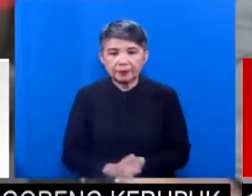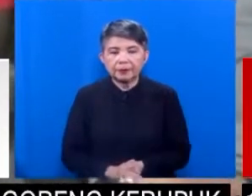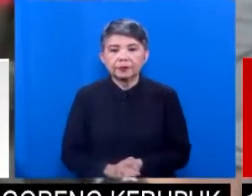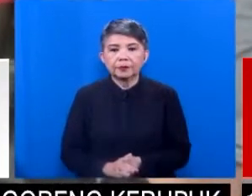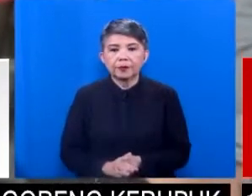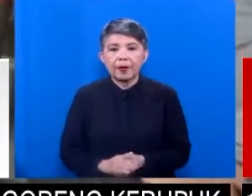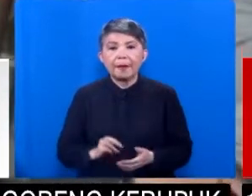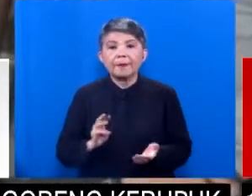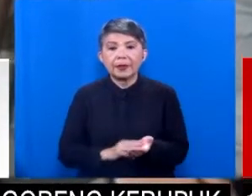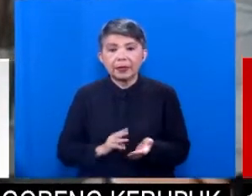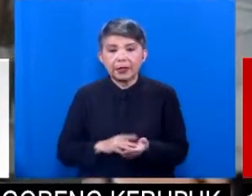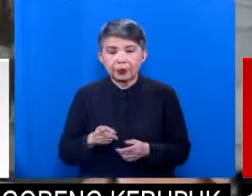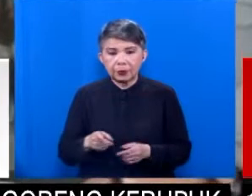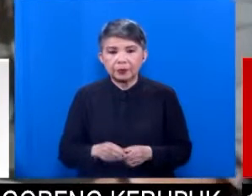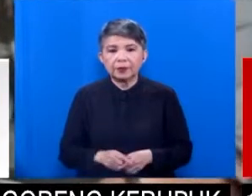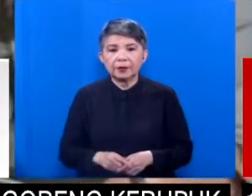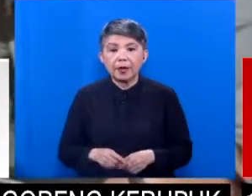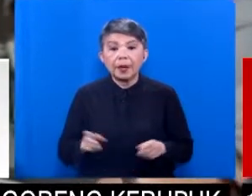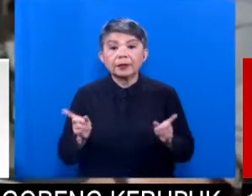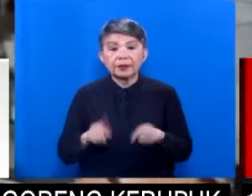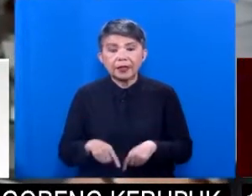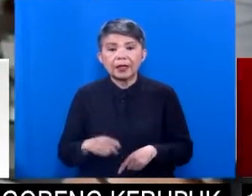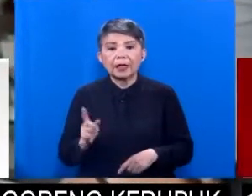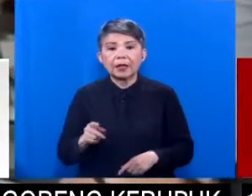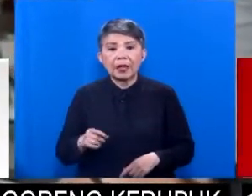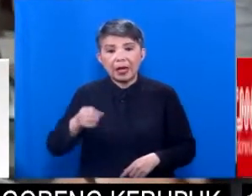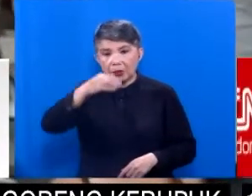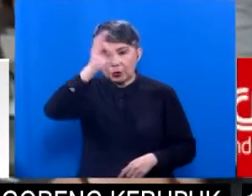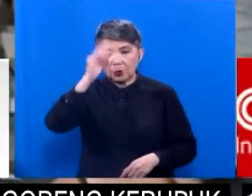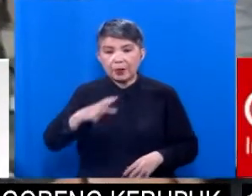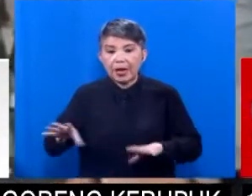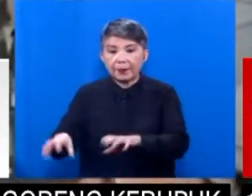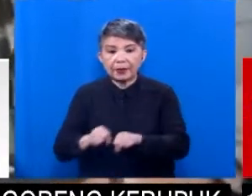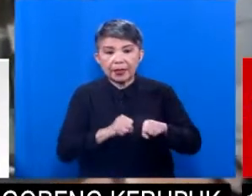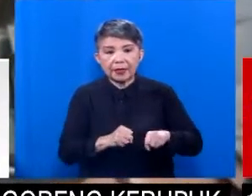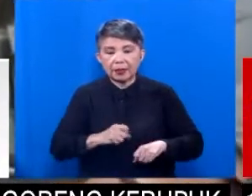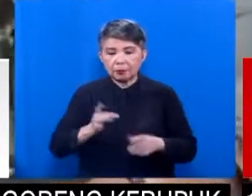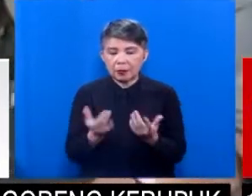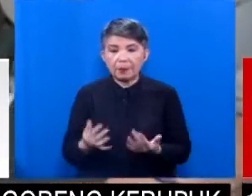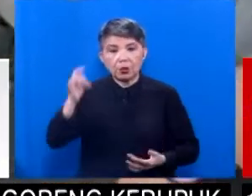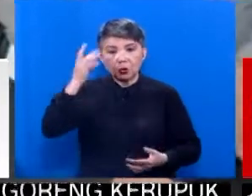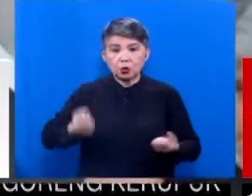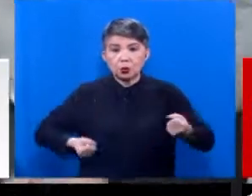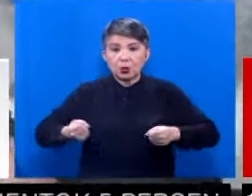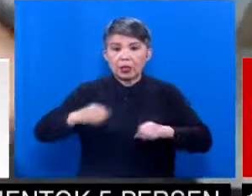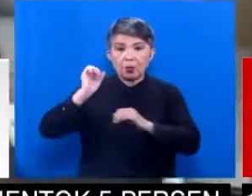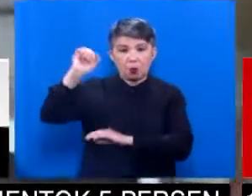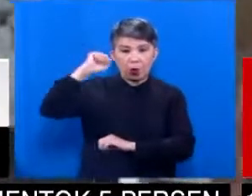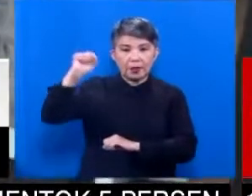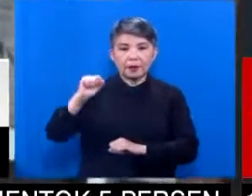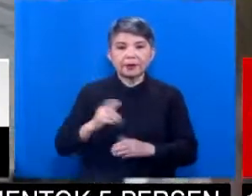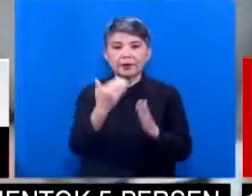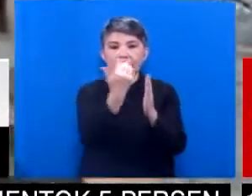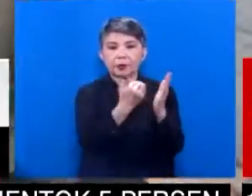tersebut. Menurut Pandu, peristiwa tersebut terjadi saat anggotanya tengah mengamankan aksi protes sejumlah supir truk terkait aturan truk